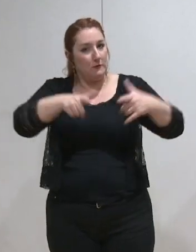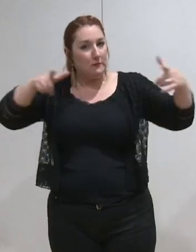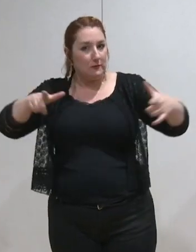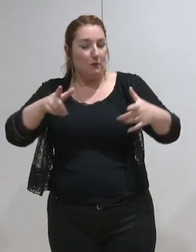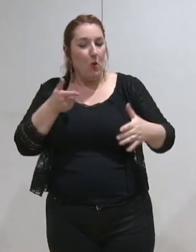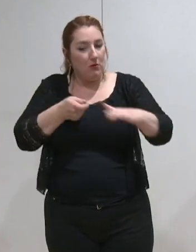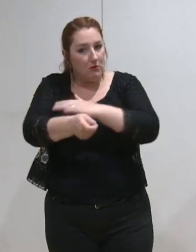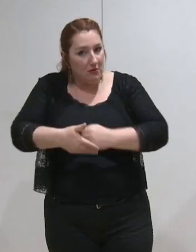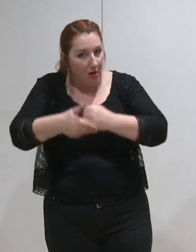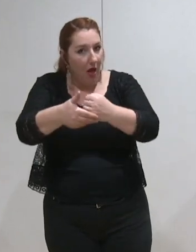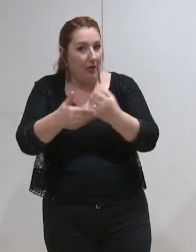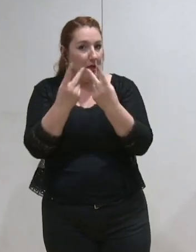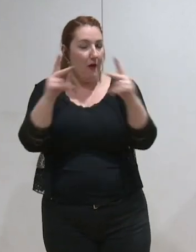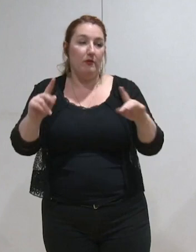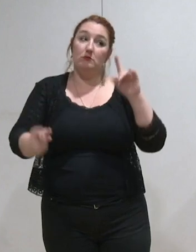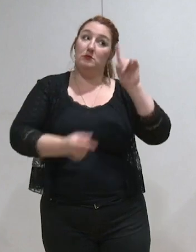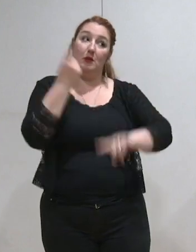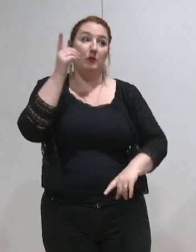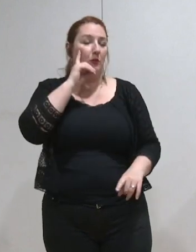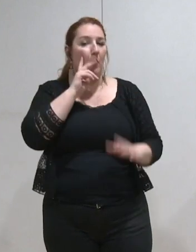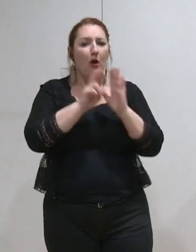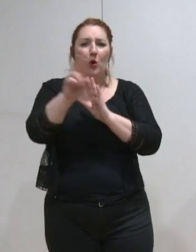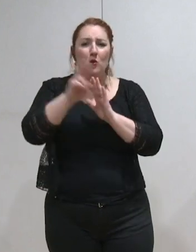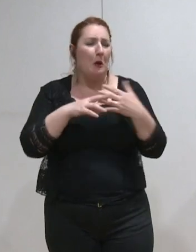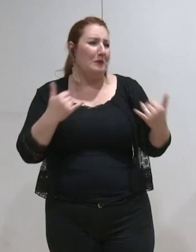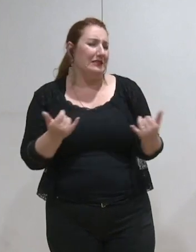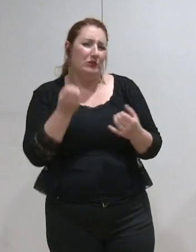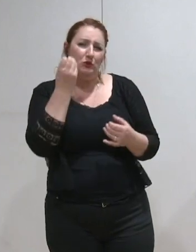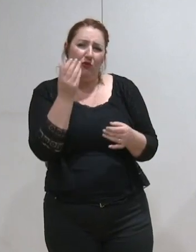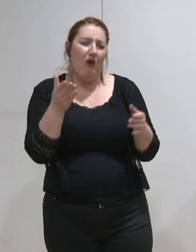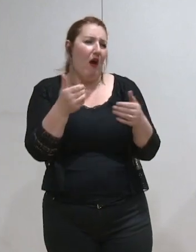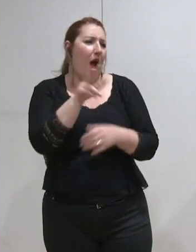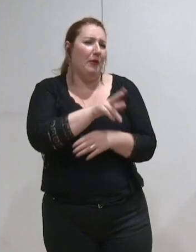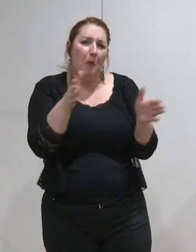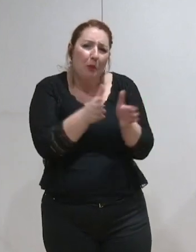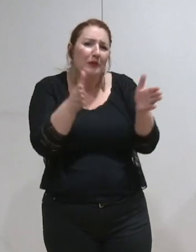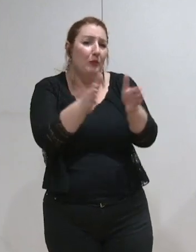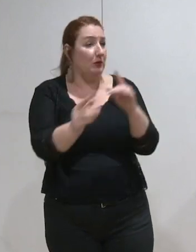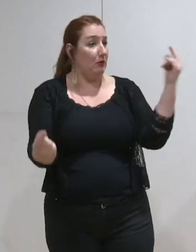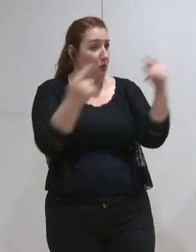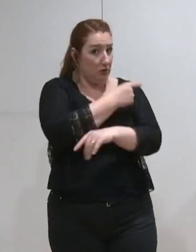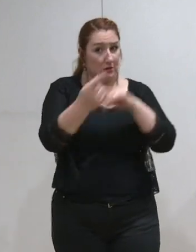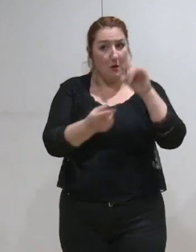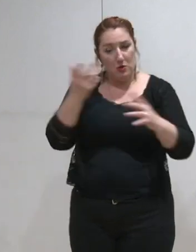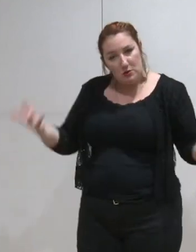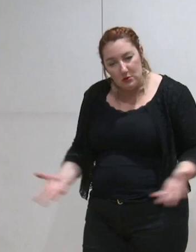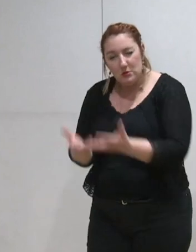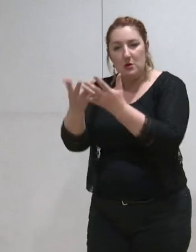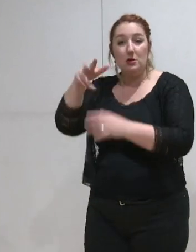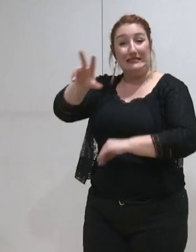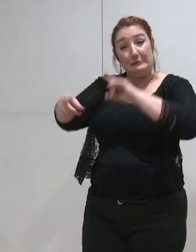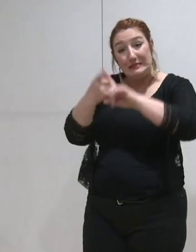fondamental que Grenoble qui reste une ville qui compte trop de petits logements continue d'appuyer l'effort de production de logement familial